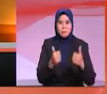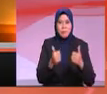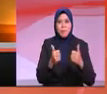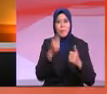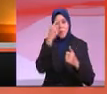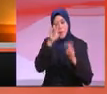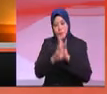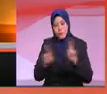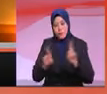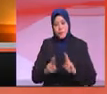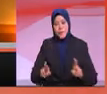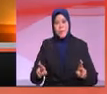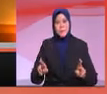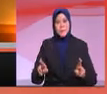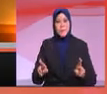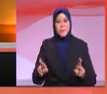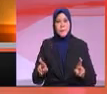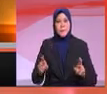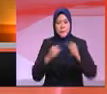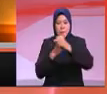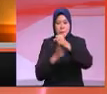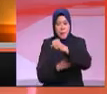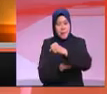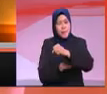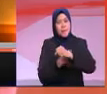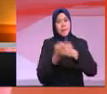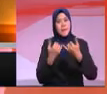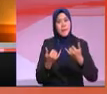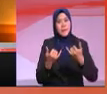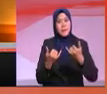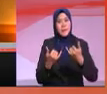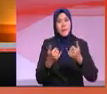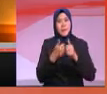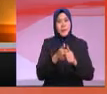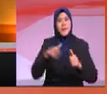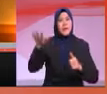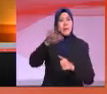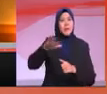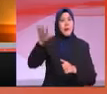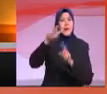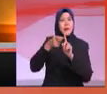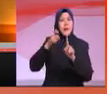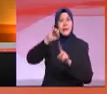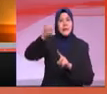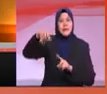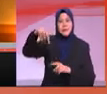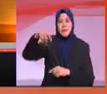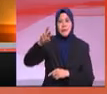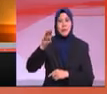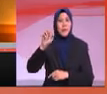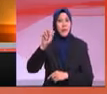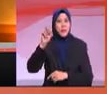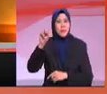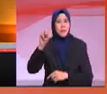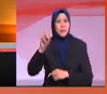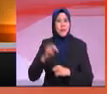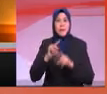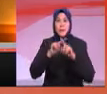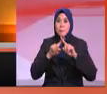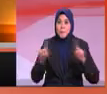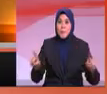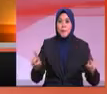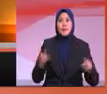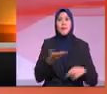bagi menyediakan prasarana berdasarkan ramalan daripada JP Morgan dan juga MIA. Tapi pada